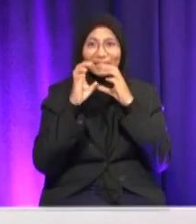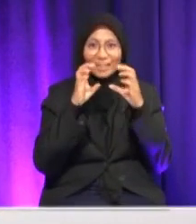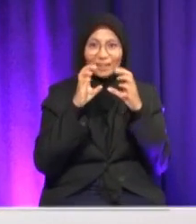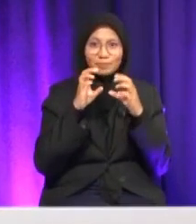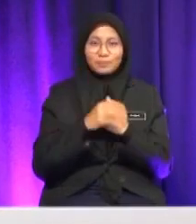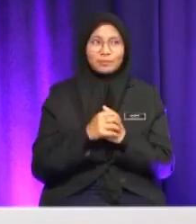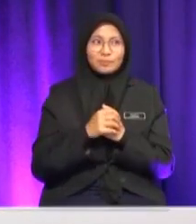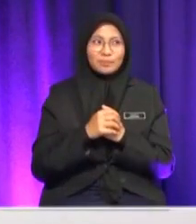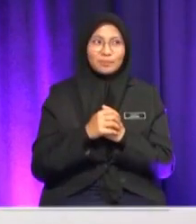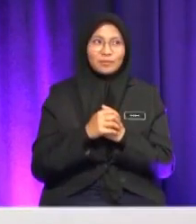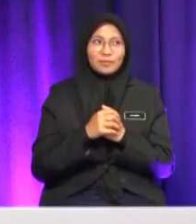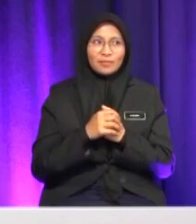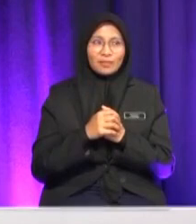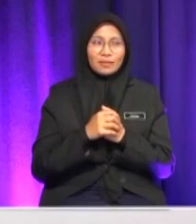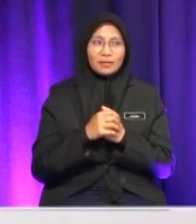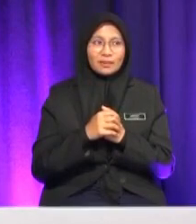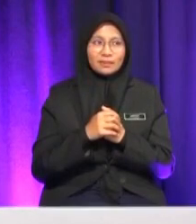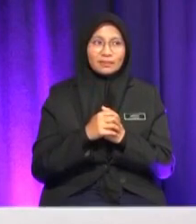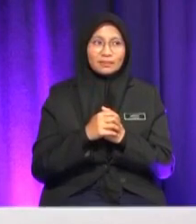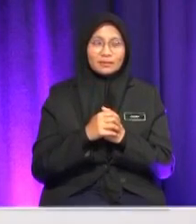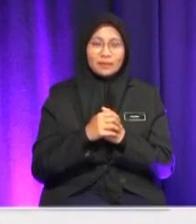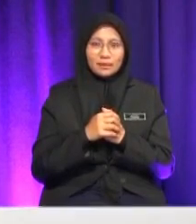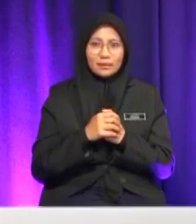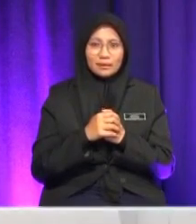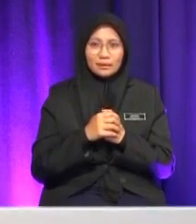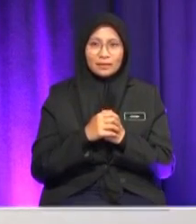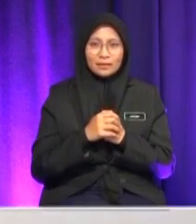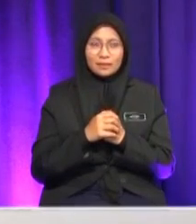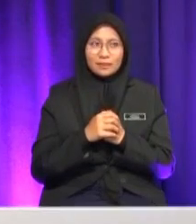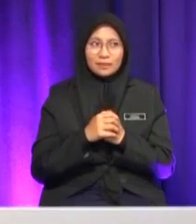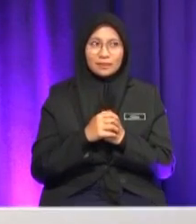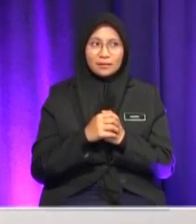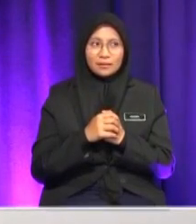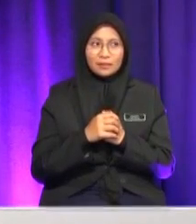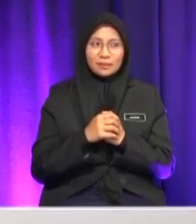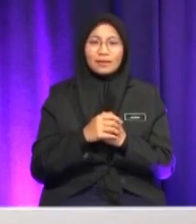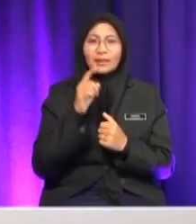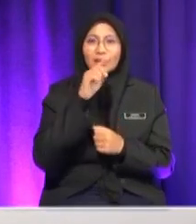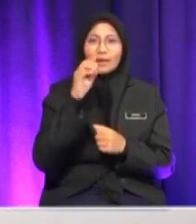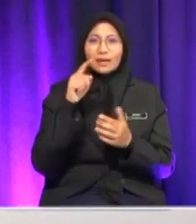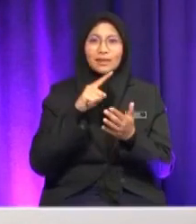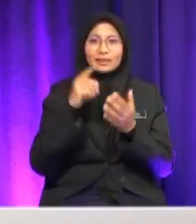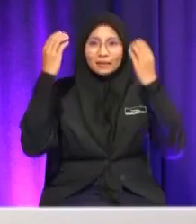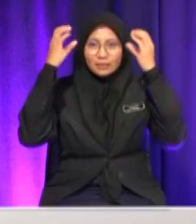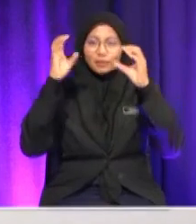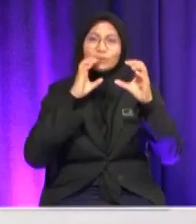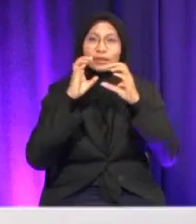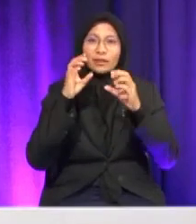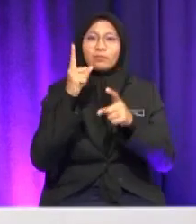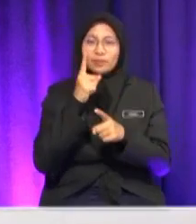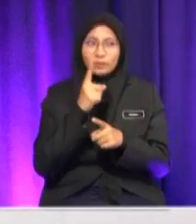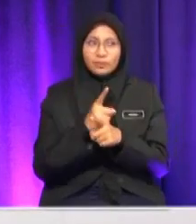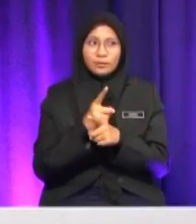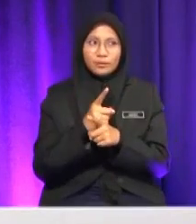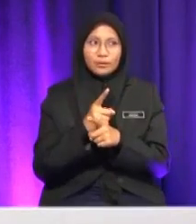Pandangan saya berdasarkan topik yang diterangkan oleh Encik Somu adalah betul, sebab kita kena need